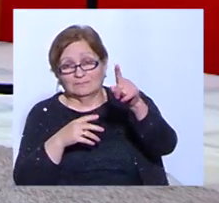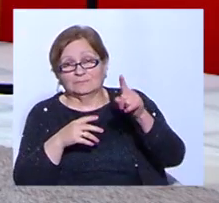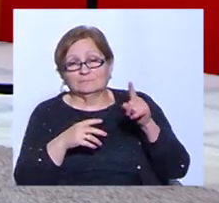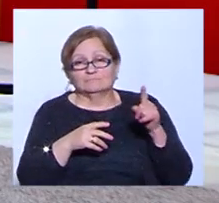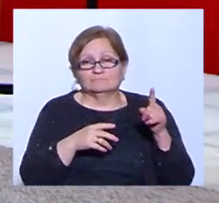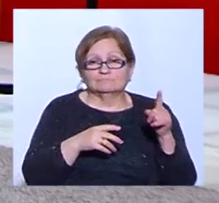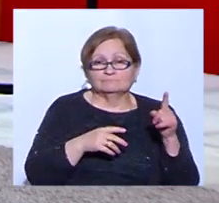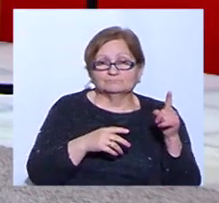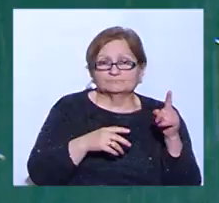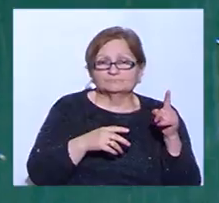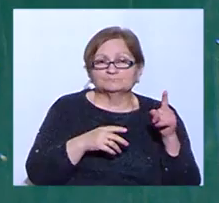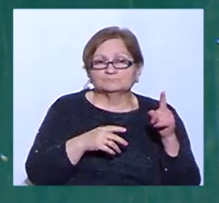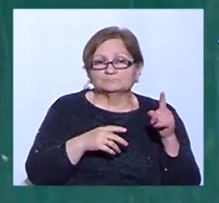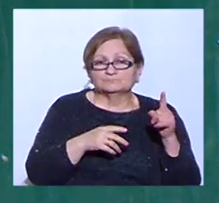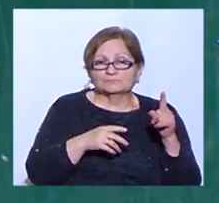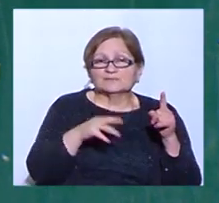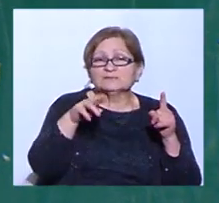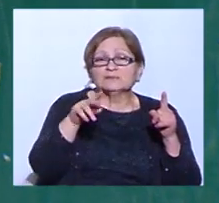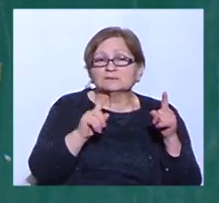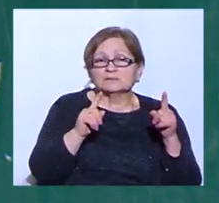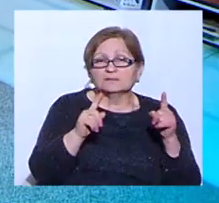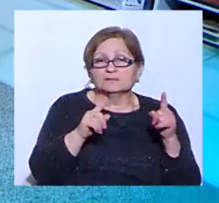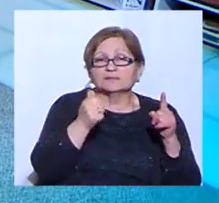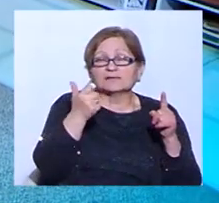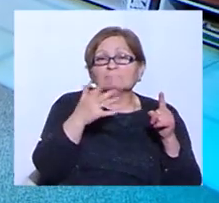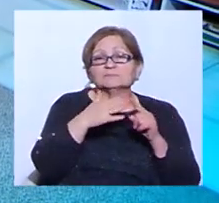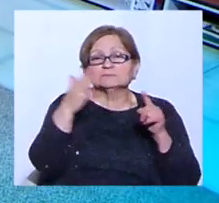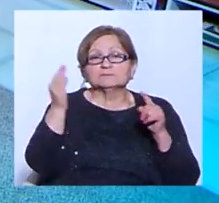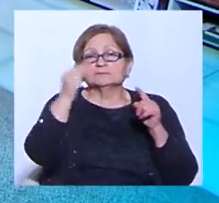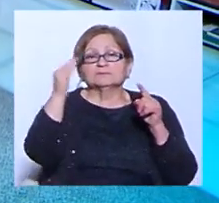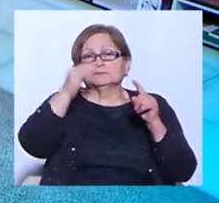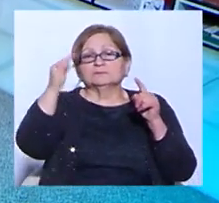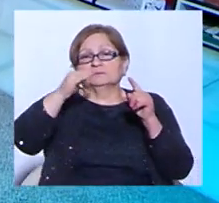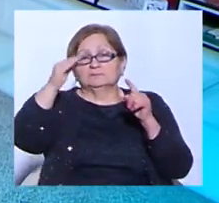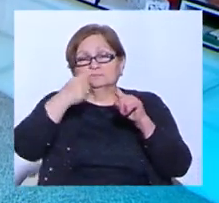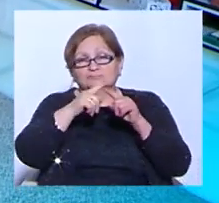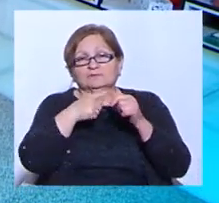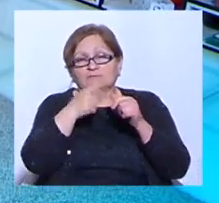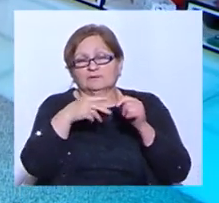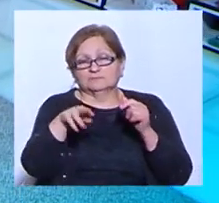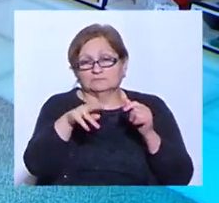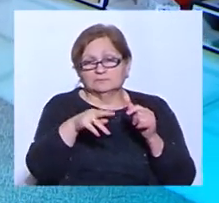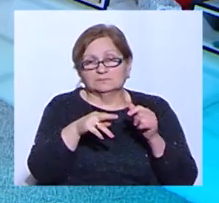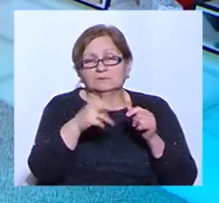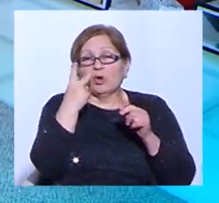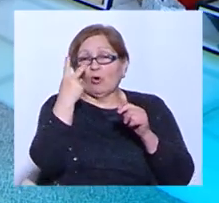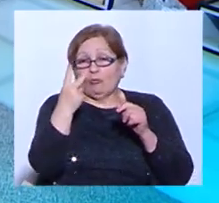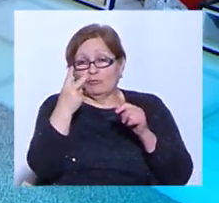ჯერ გავხილოთ რა არის D, რა არის D? რამდენით იზრდება, ხო? 2. 2